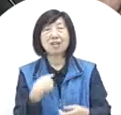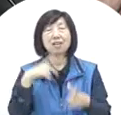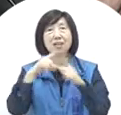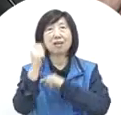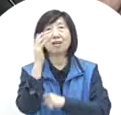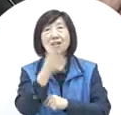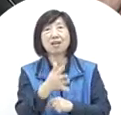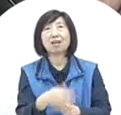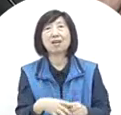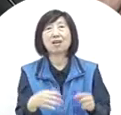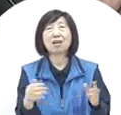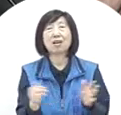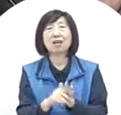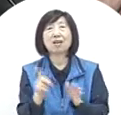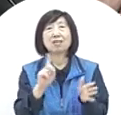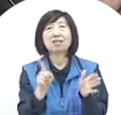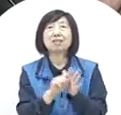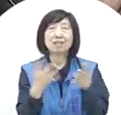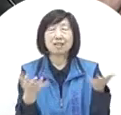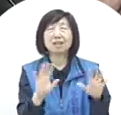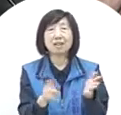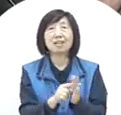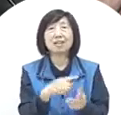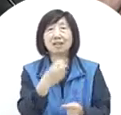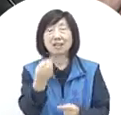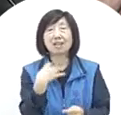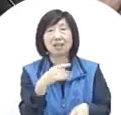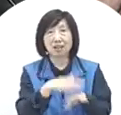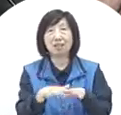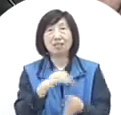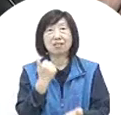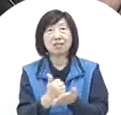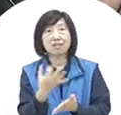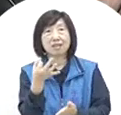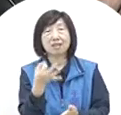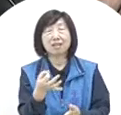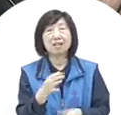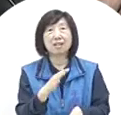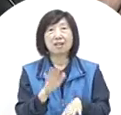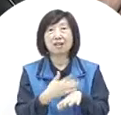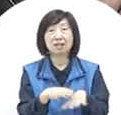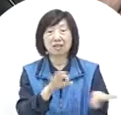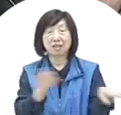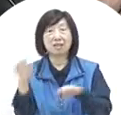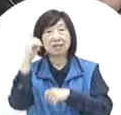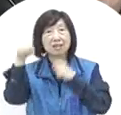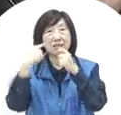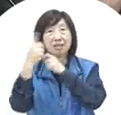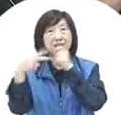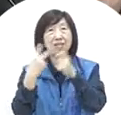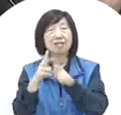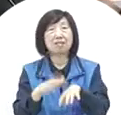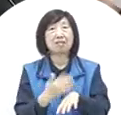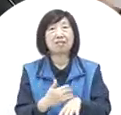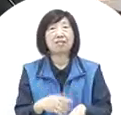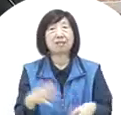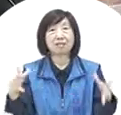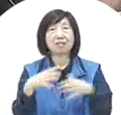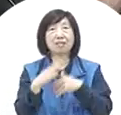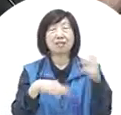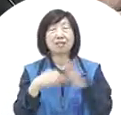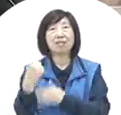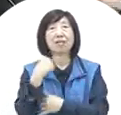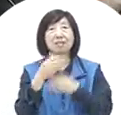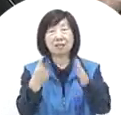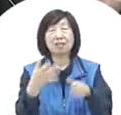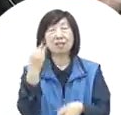下。 回去了解一下啊，什么时候？你会答应我他会下来吧？不会明年才下来，还是后年？ 为市民好的，大家一起努力。 好，为新店